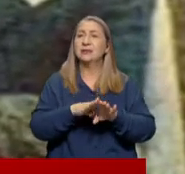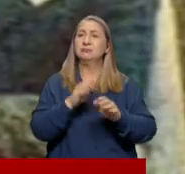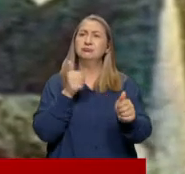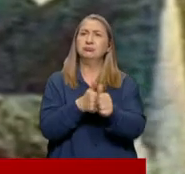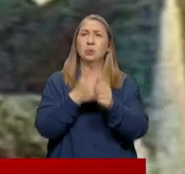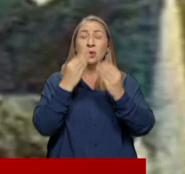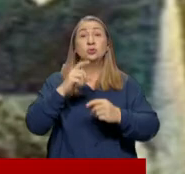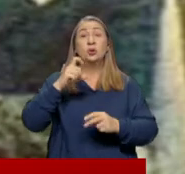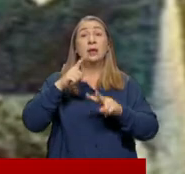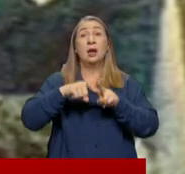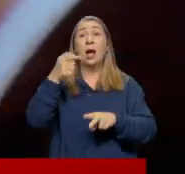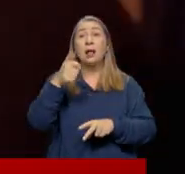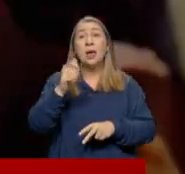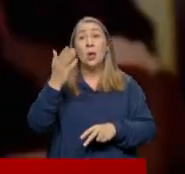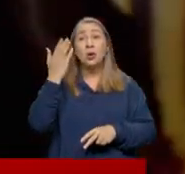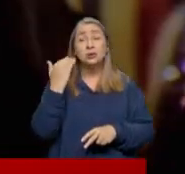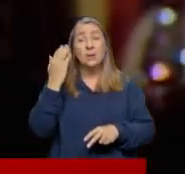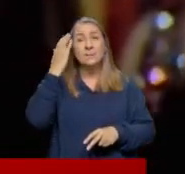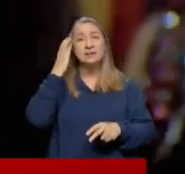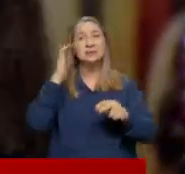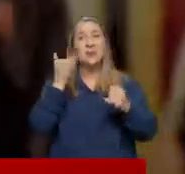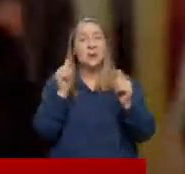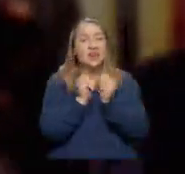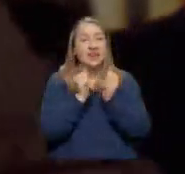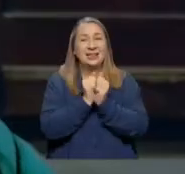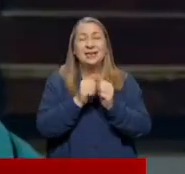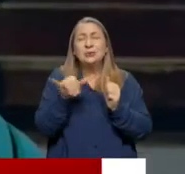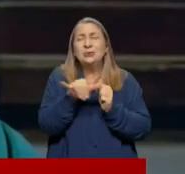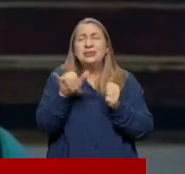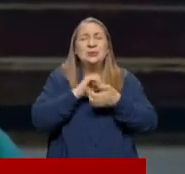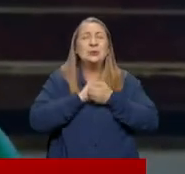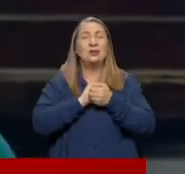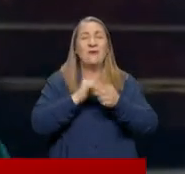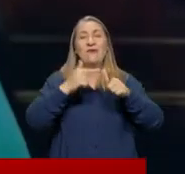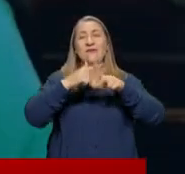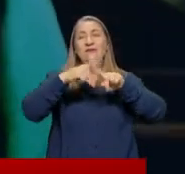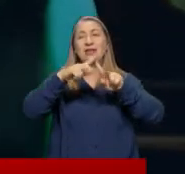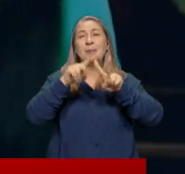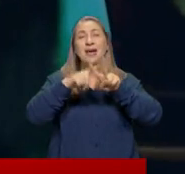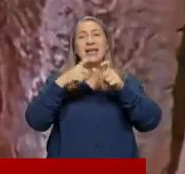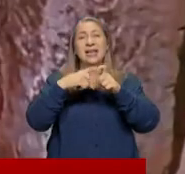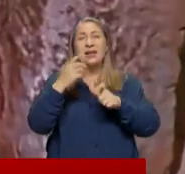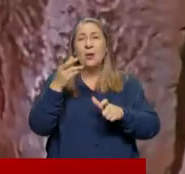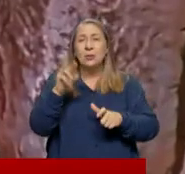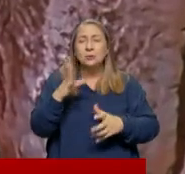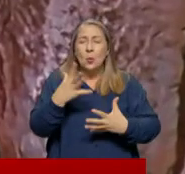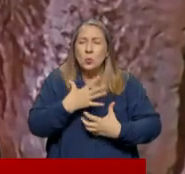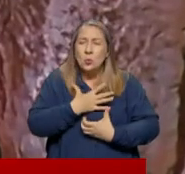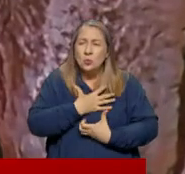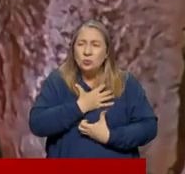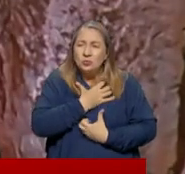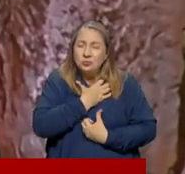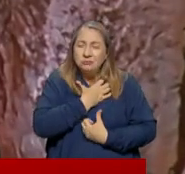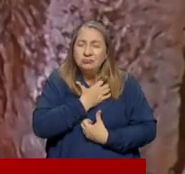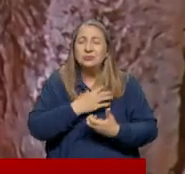duran Cüneyt Arkın altı ay önce başrolleri paylaştığı yakın dostu Fatma Girik'in vefatıyla Derin üzüntü